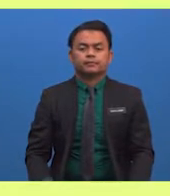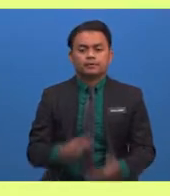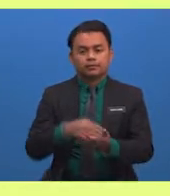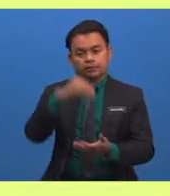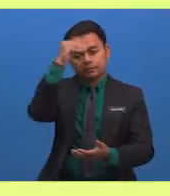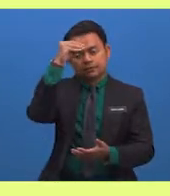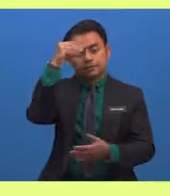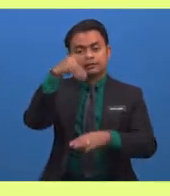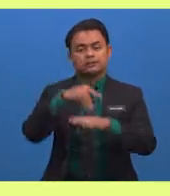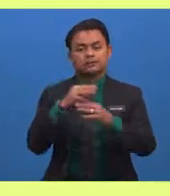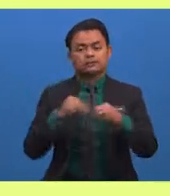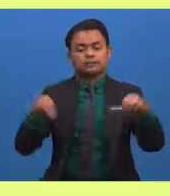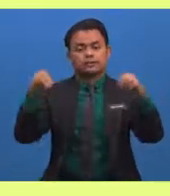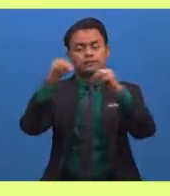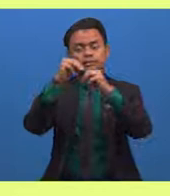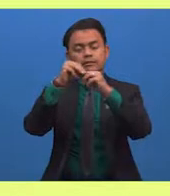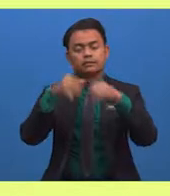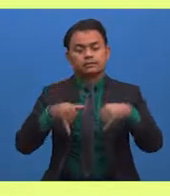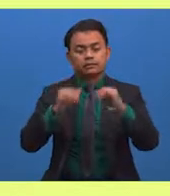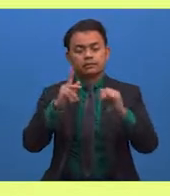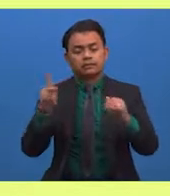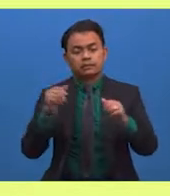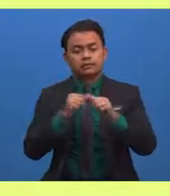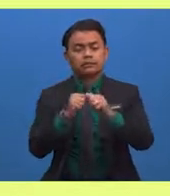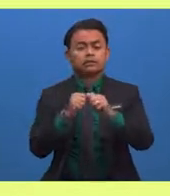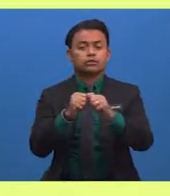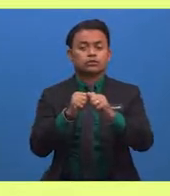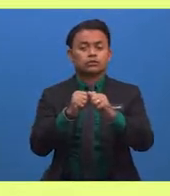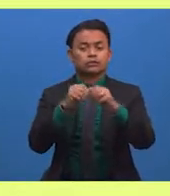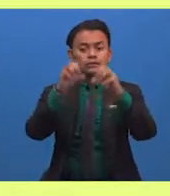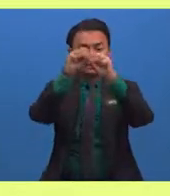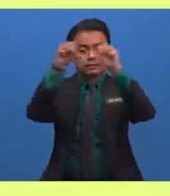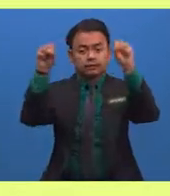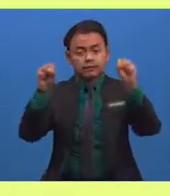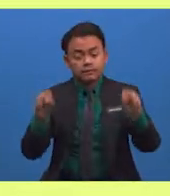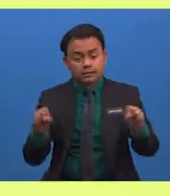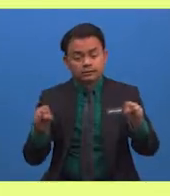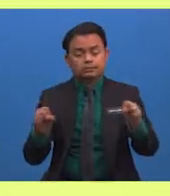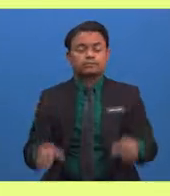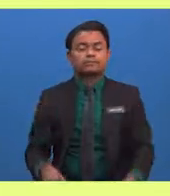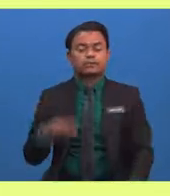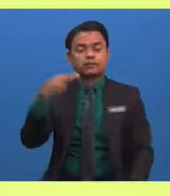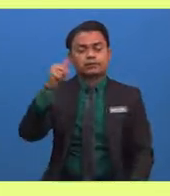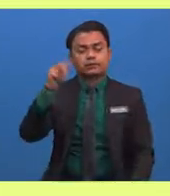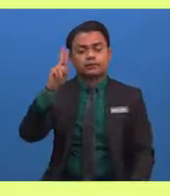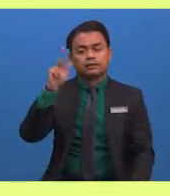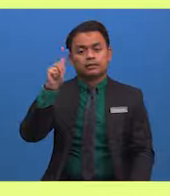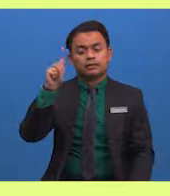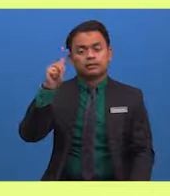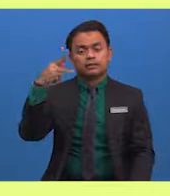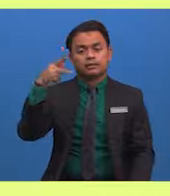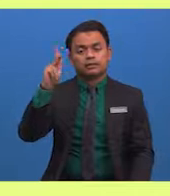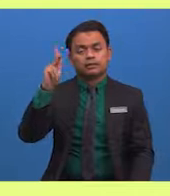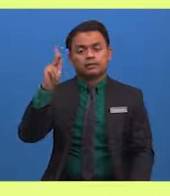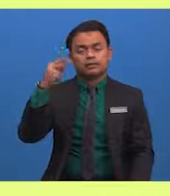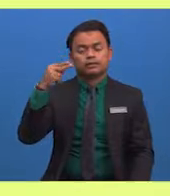di masjid dijalankan mengikut sistem halakah. Ini bermakna pelajar duduk dalam bulatan dan